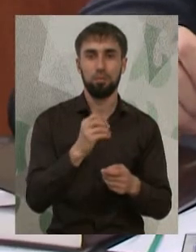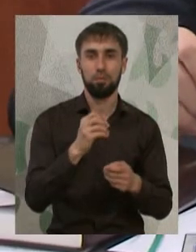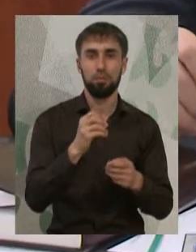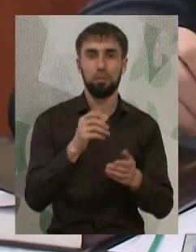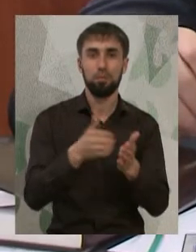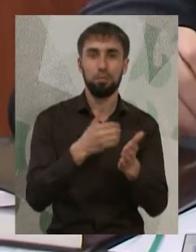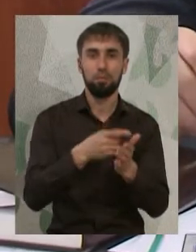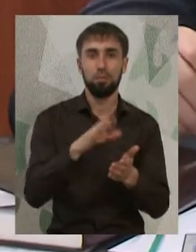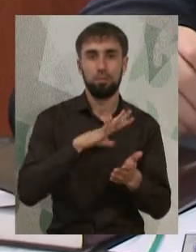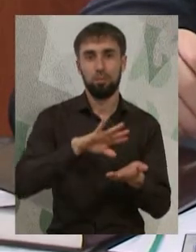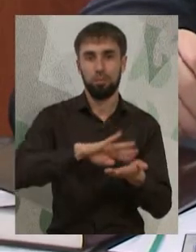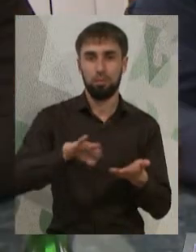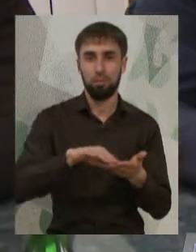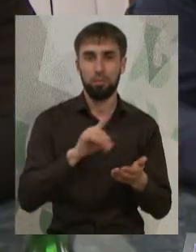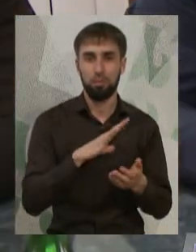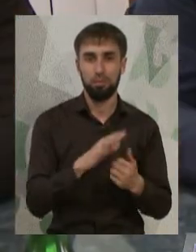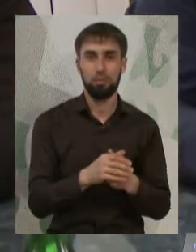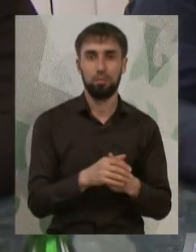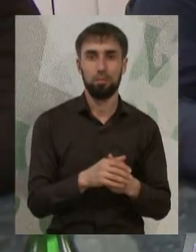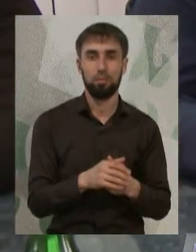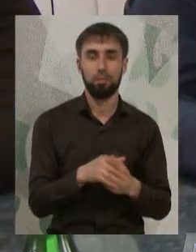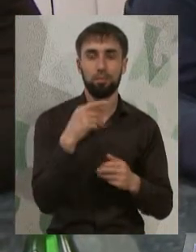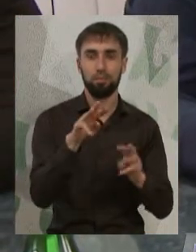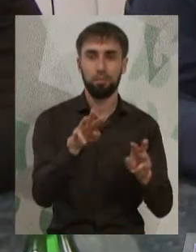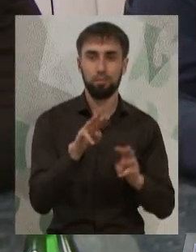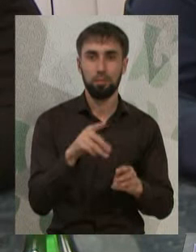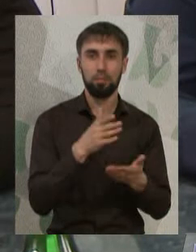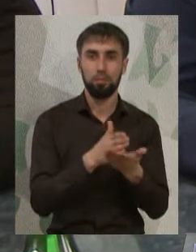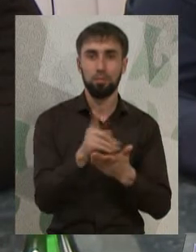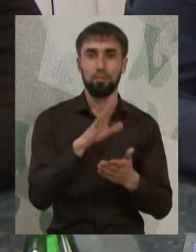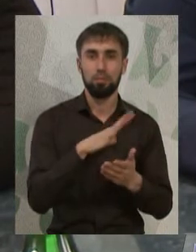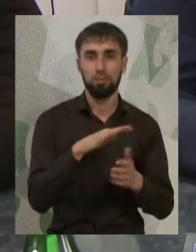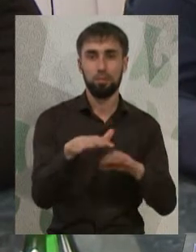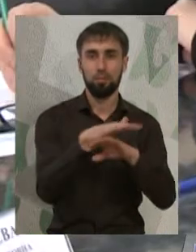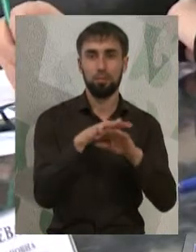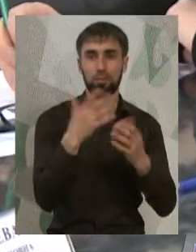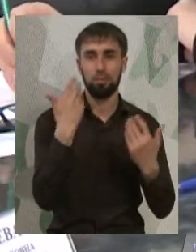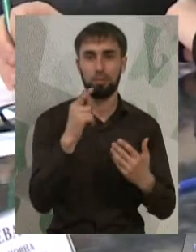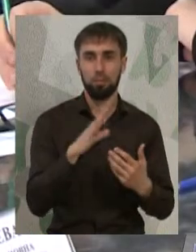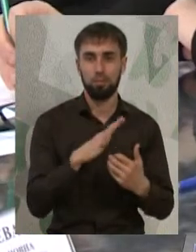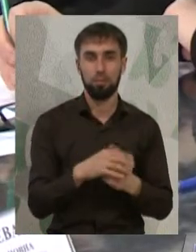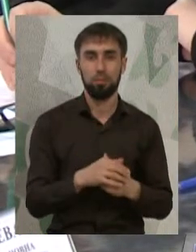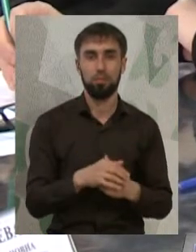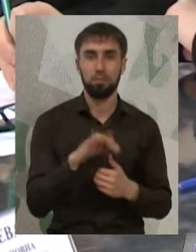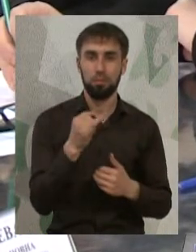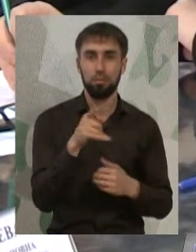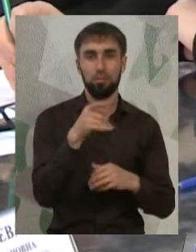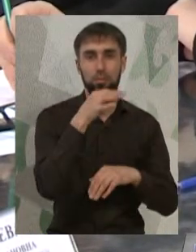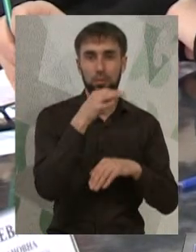что министерство является координирующим органом, направленным на благополучие граждан, поэтому и ответственный подход